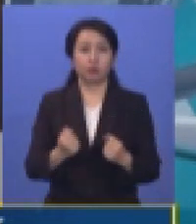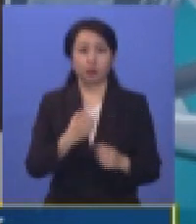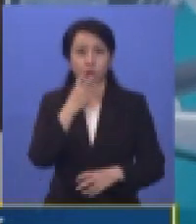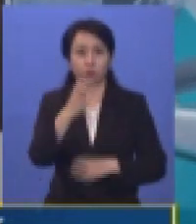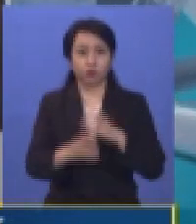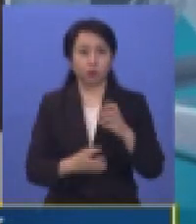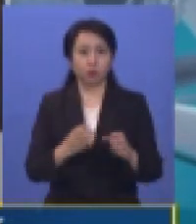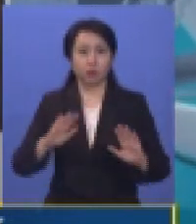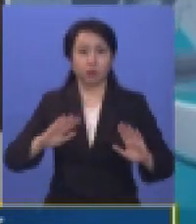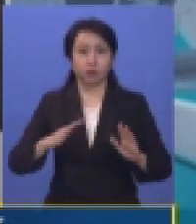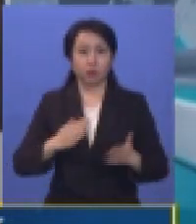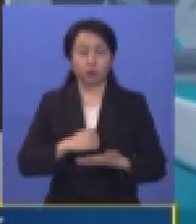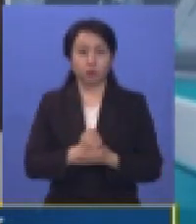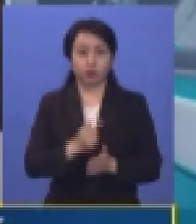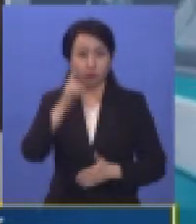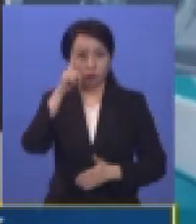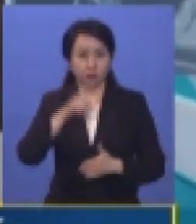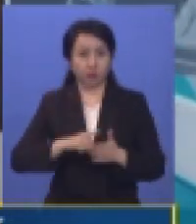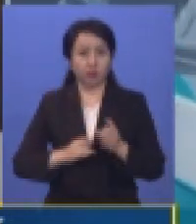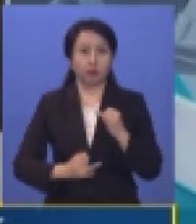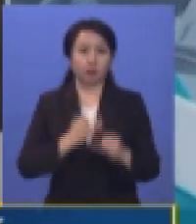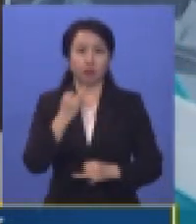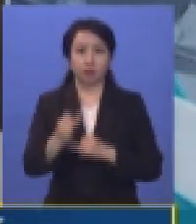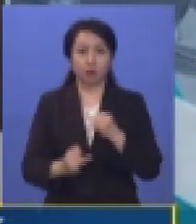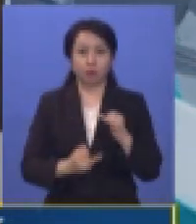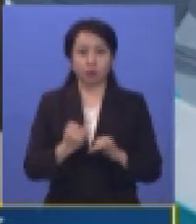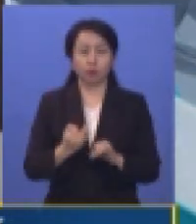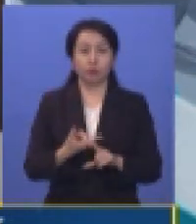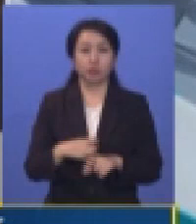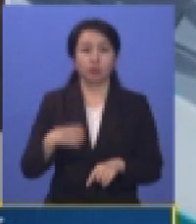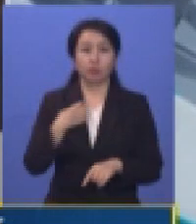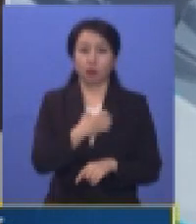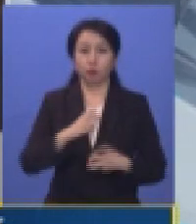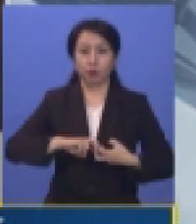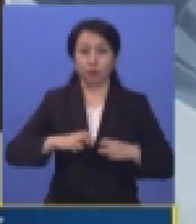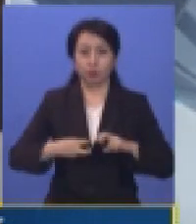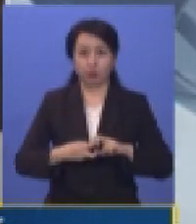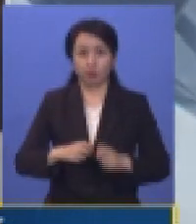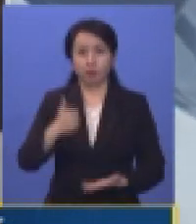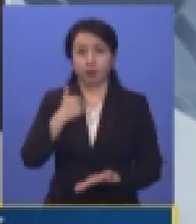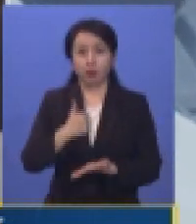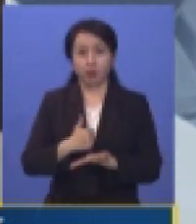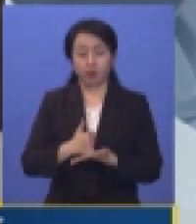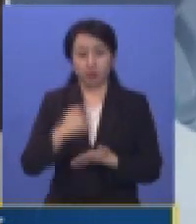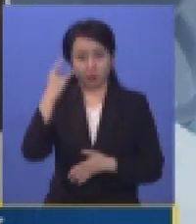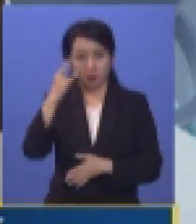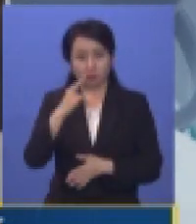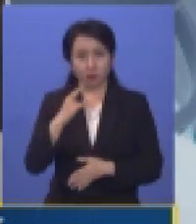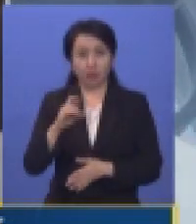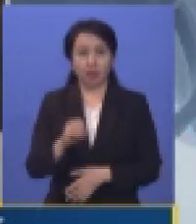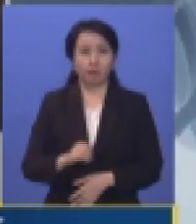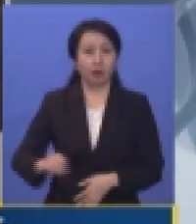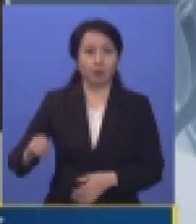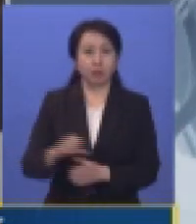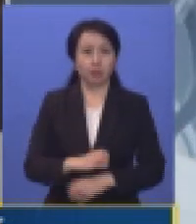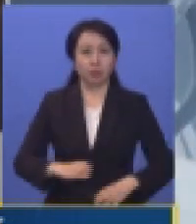оздоровлению международной ситуации установлению доверительного диалога по самым актуальным проблемам президент также призвал